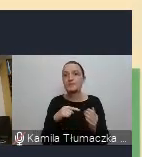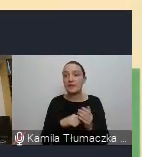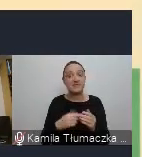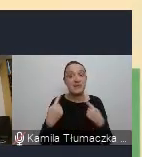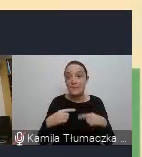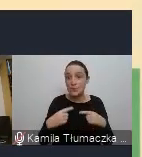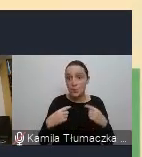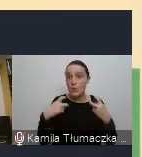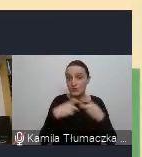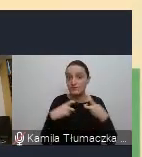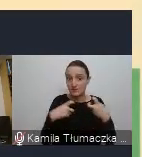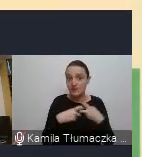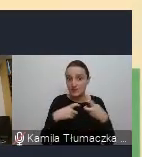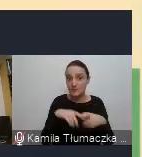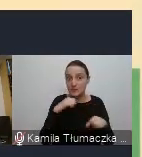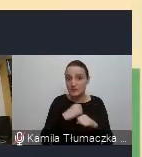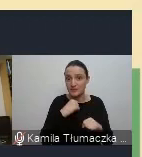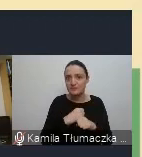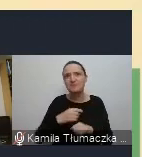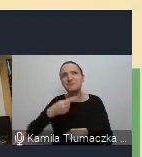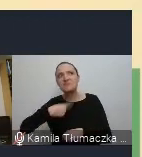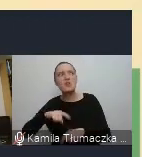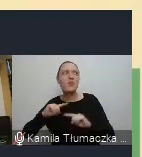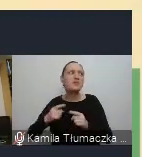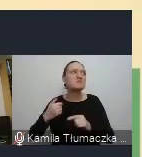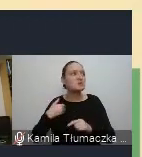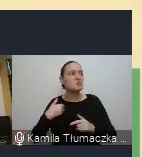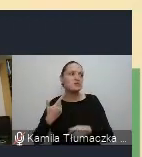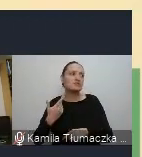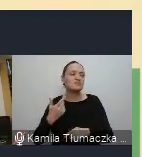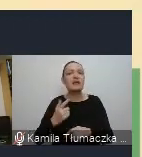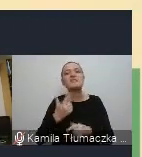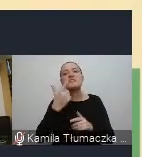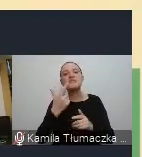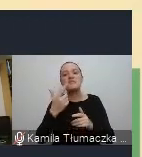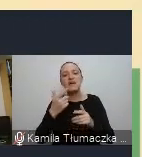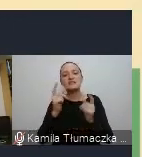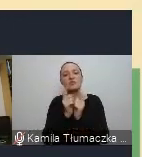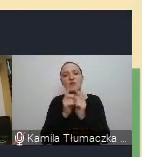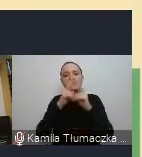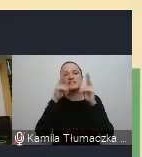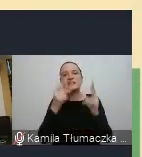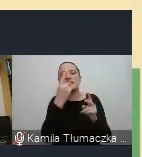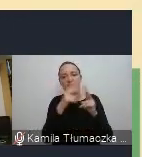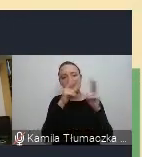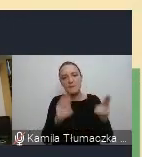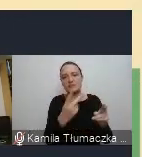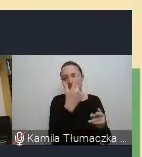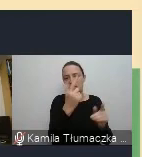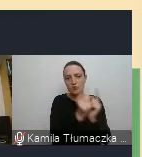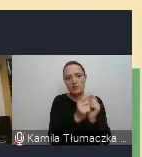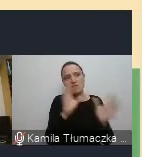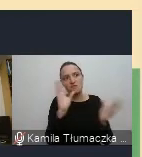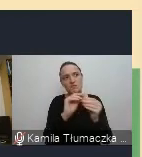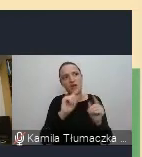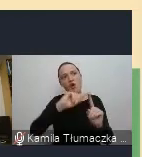zdalnego nauczania, organizowałyśmy po 2 spotkania w semestrze, czyli w sumie w ciągu roku 4 spotkania,